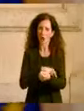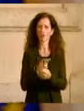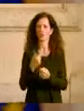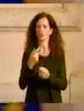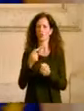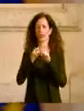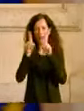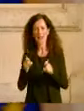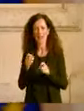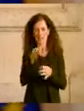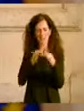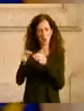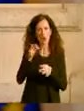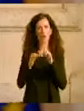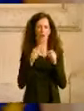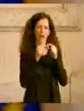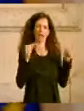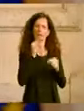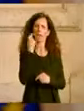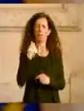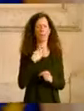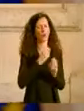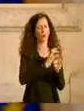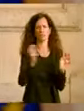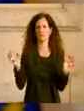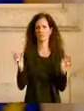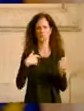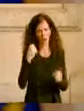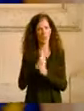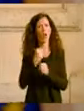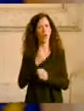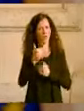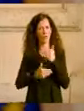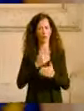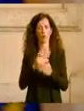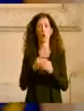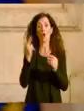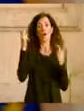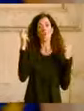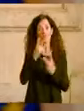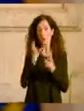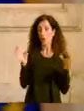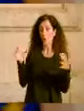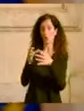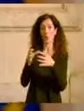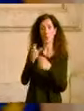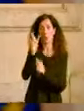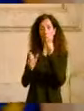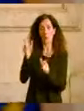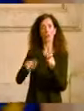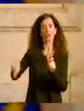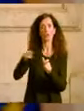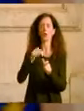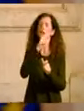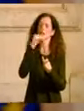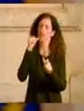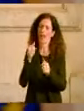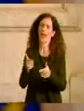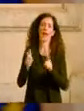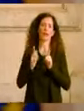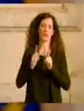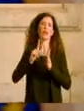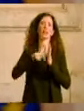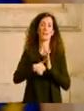molecolari, con i tamponi. Chiaramente per raggiungere un campione significativo della popolazione occorre del tempo, non è una cosa che si